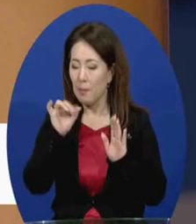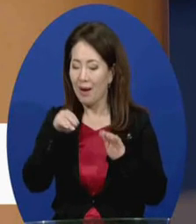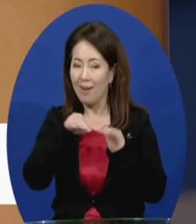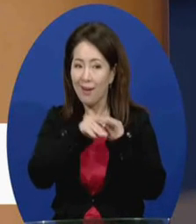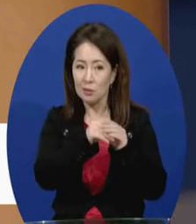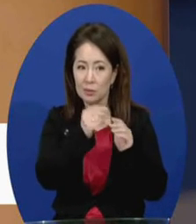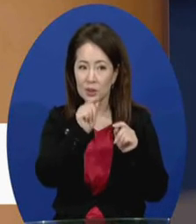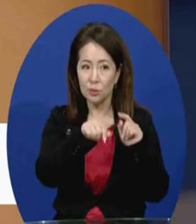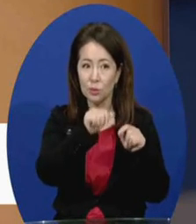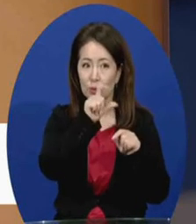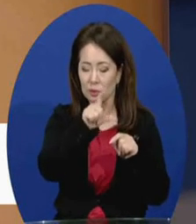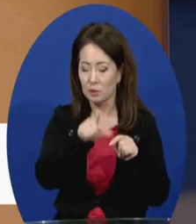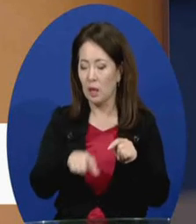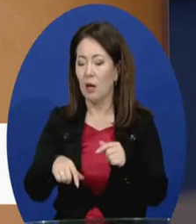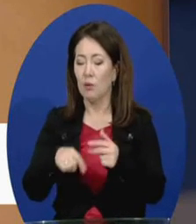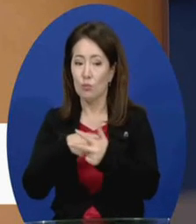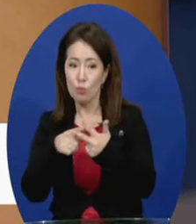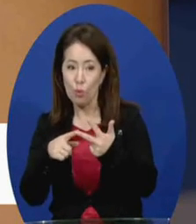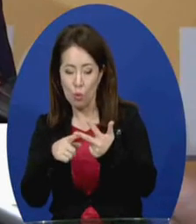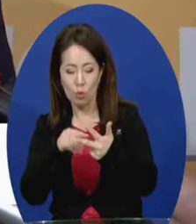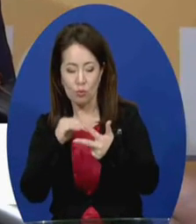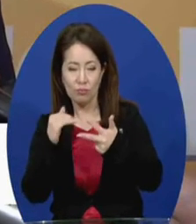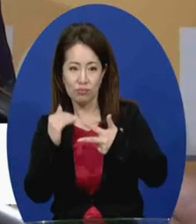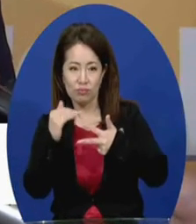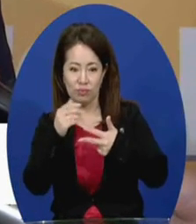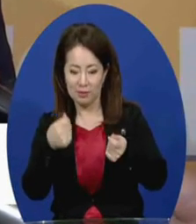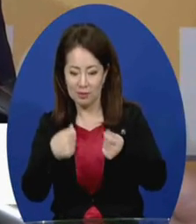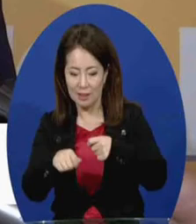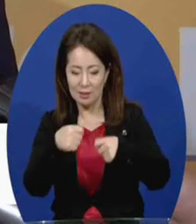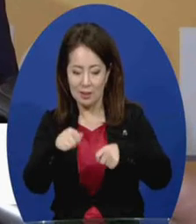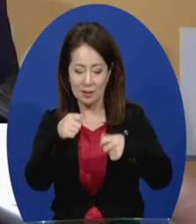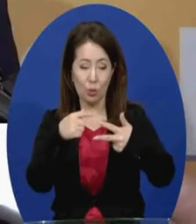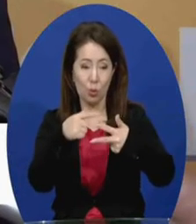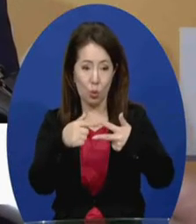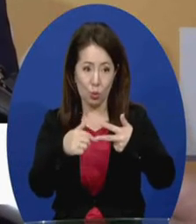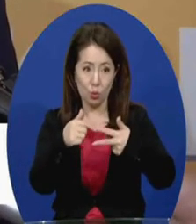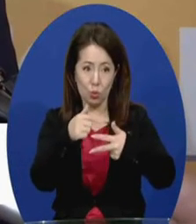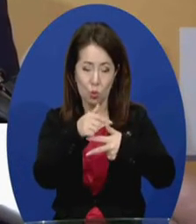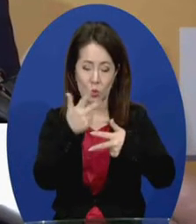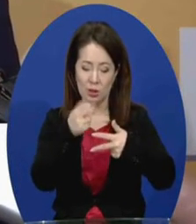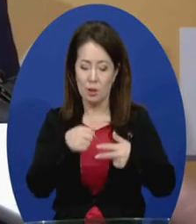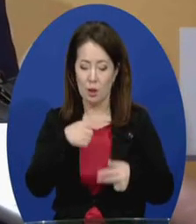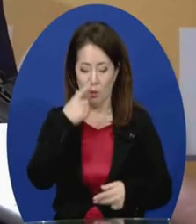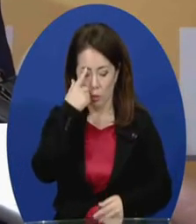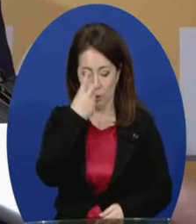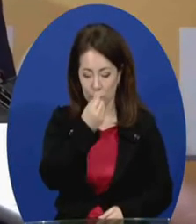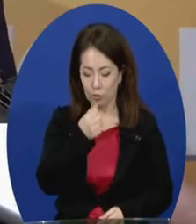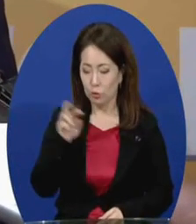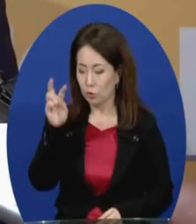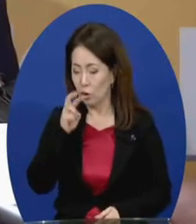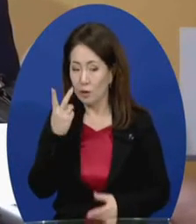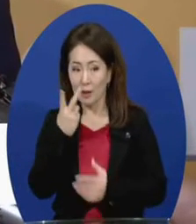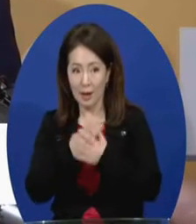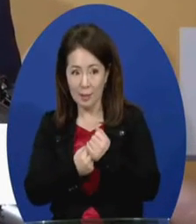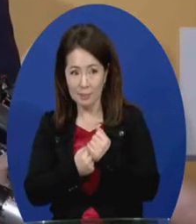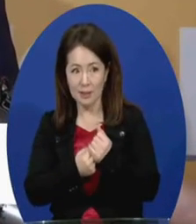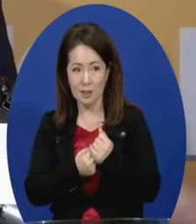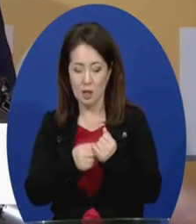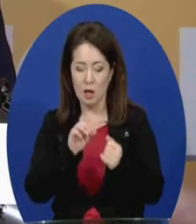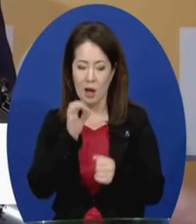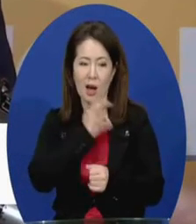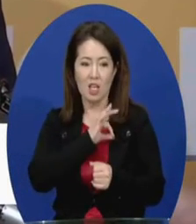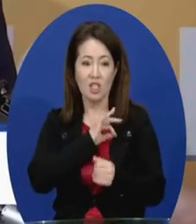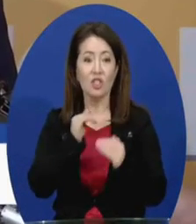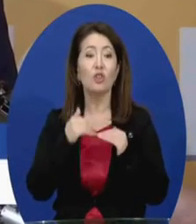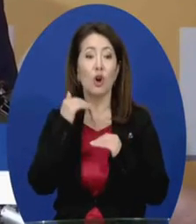нээлттэй бондыг 3 үе шаттай борлуулах юм байна. Энэ бонд өөрөө Монгол төгрөг болон Америк долллараар гарч байгаа. За өгөөж нь бол харьцангуй